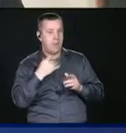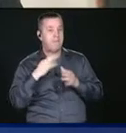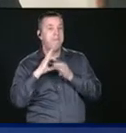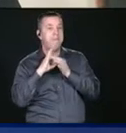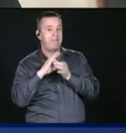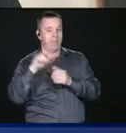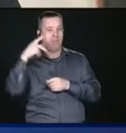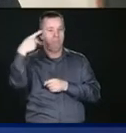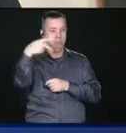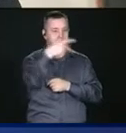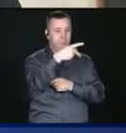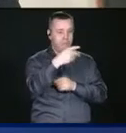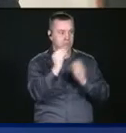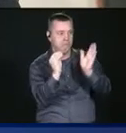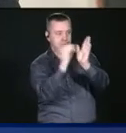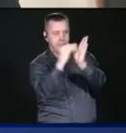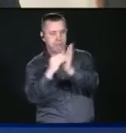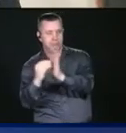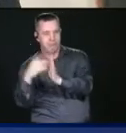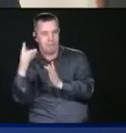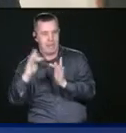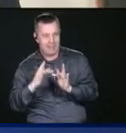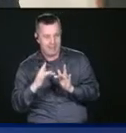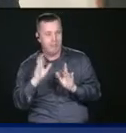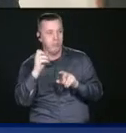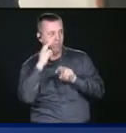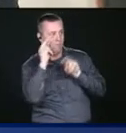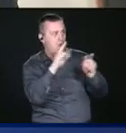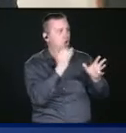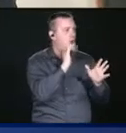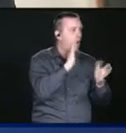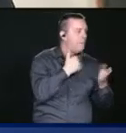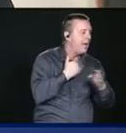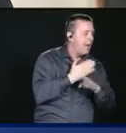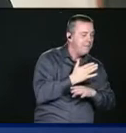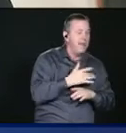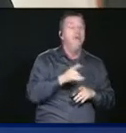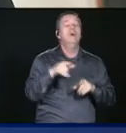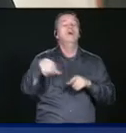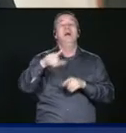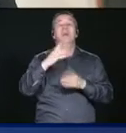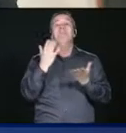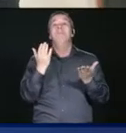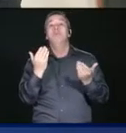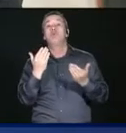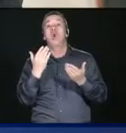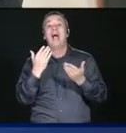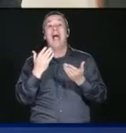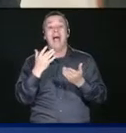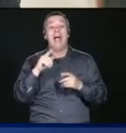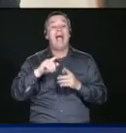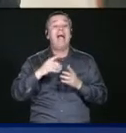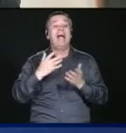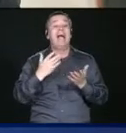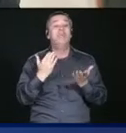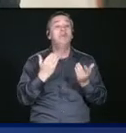bonne nouvelle, c'est que les organismes qui ont besoin de soutien pourront présenter une demande à partir de mardi.